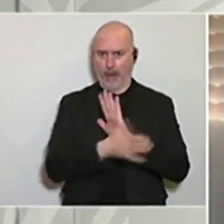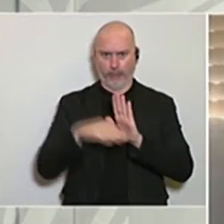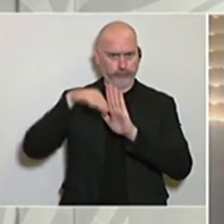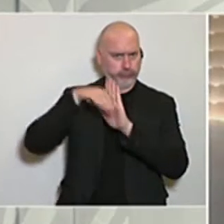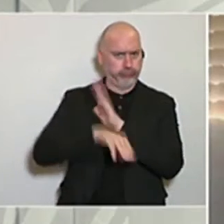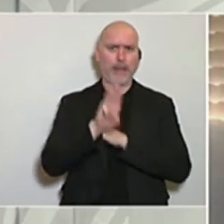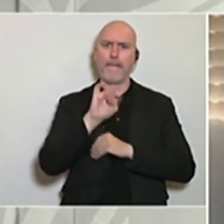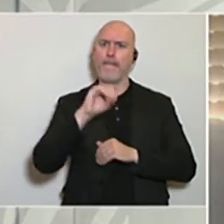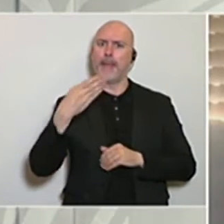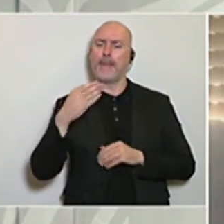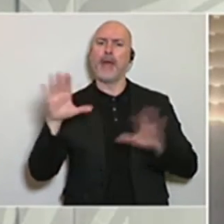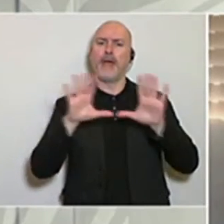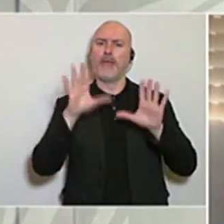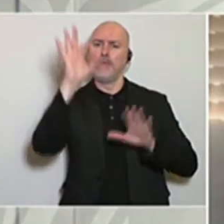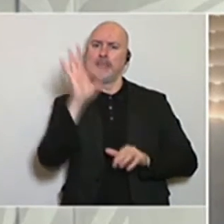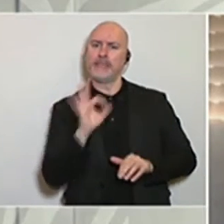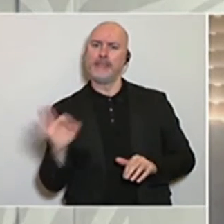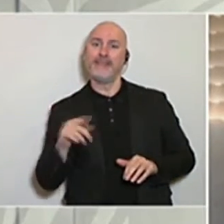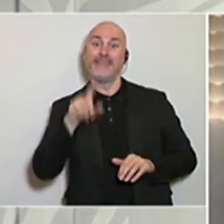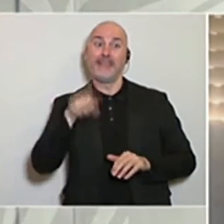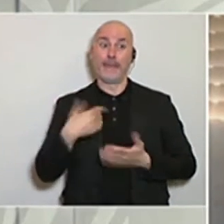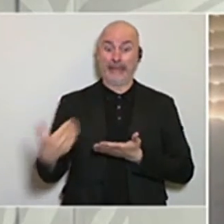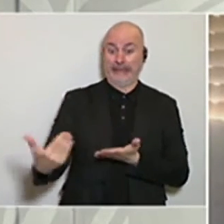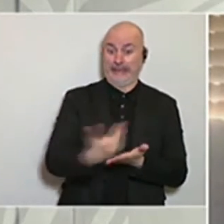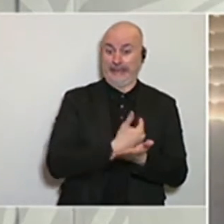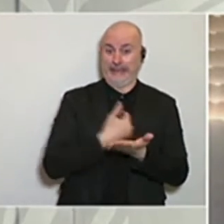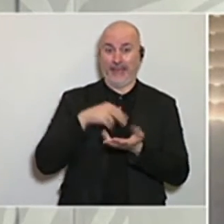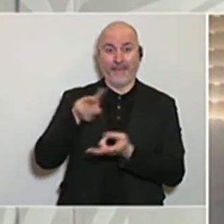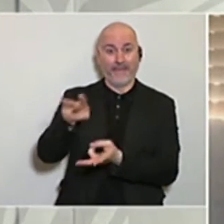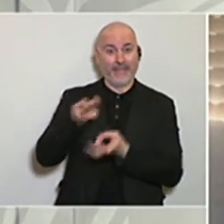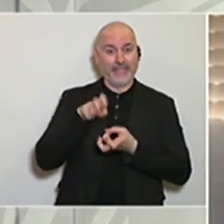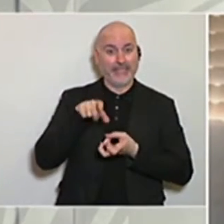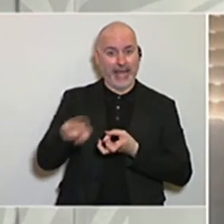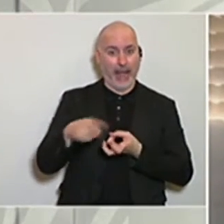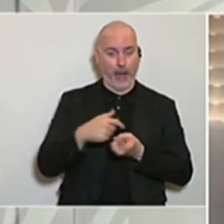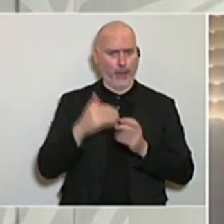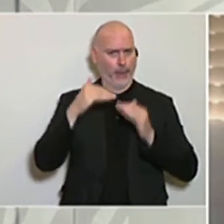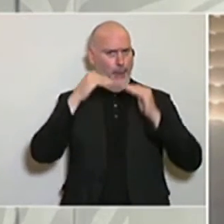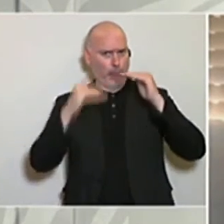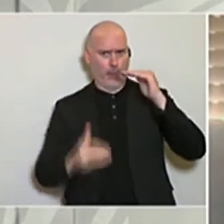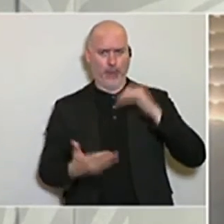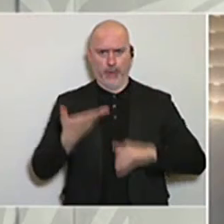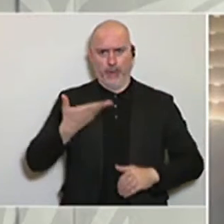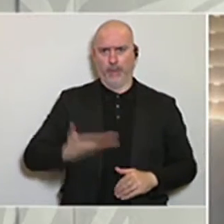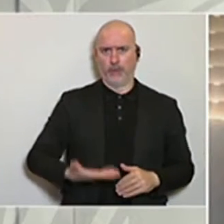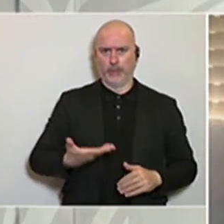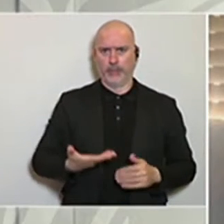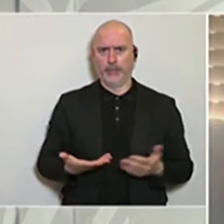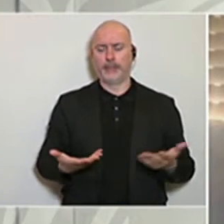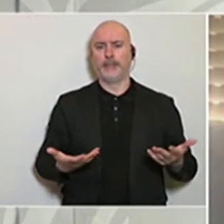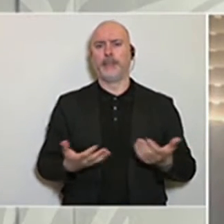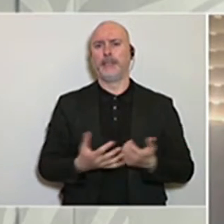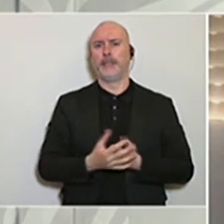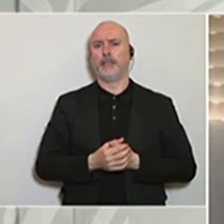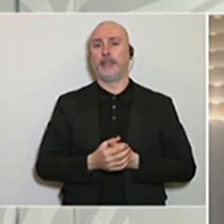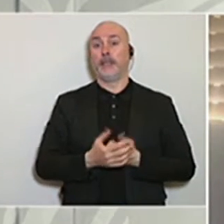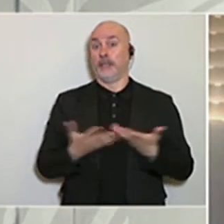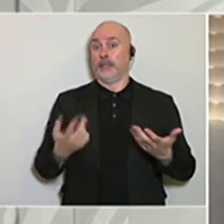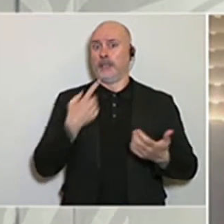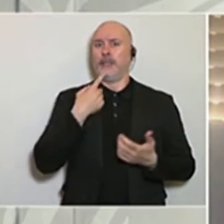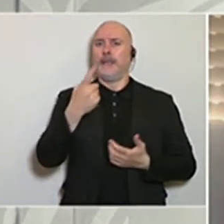10% i els ingressos, la caiguda d'ingressos fiscals serà molt important. És a dir, què